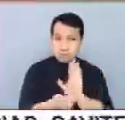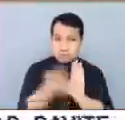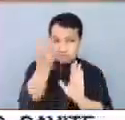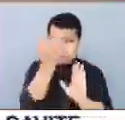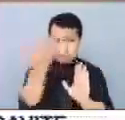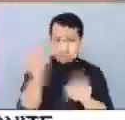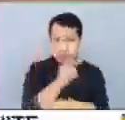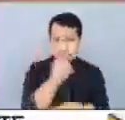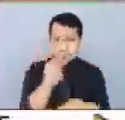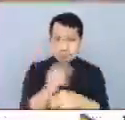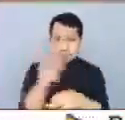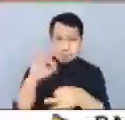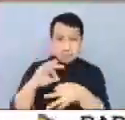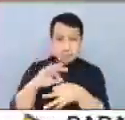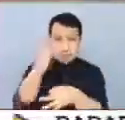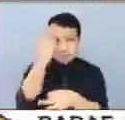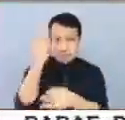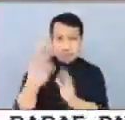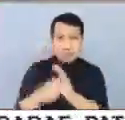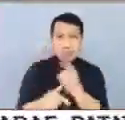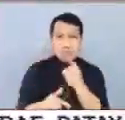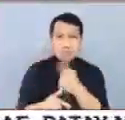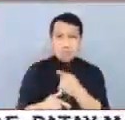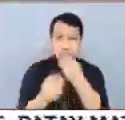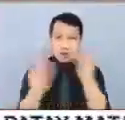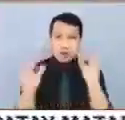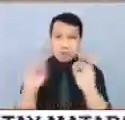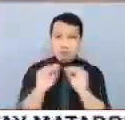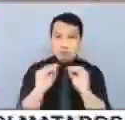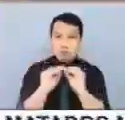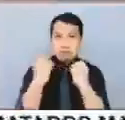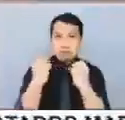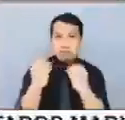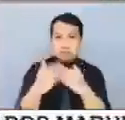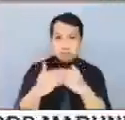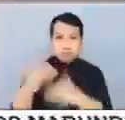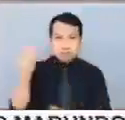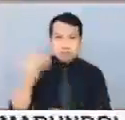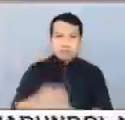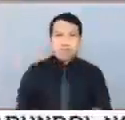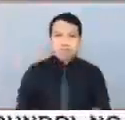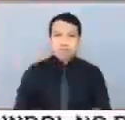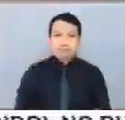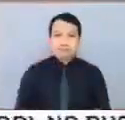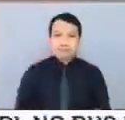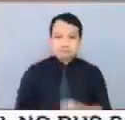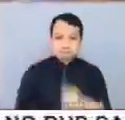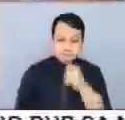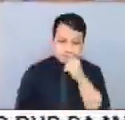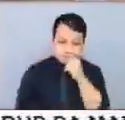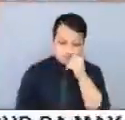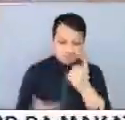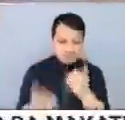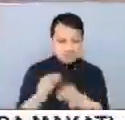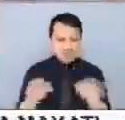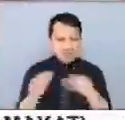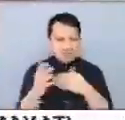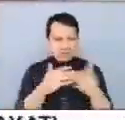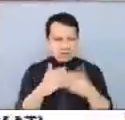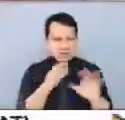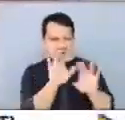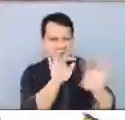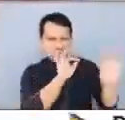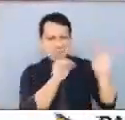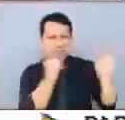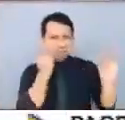choice naman yung mga taga Marcos. Eventually, magsisettle naman yon sa kampanya. Kasi eventually, makikita mo naman na maaaring